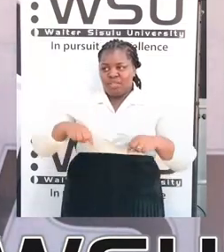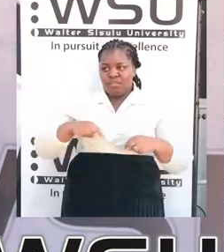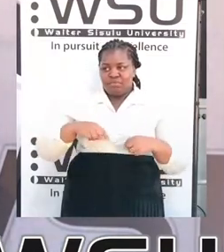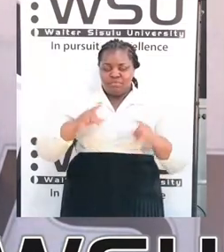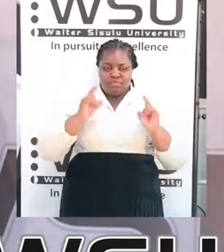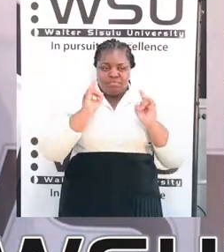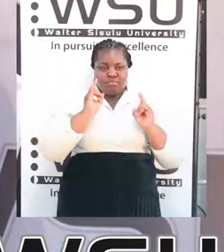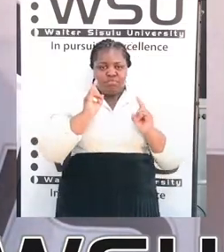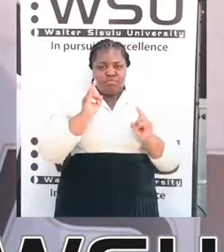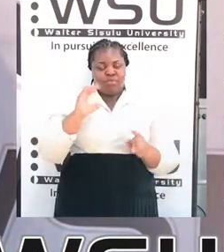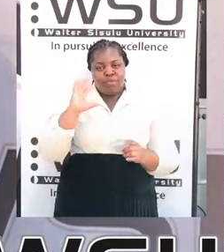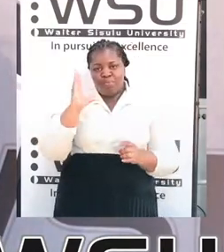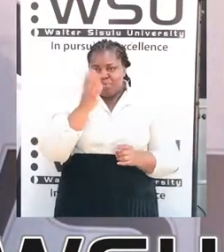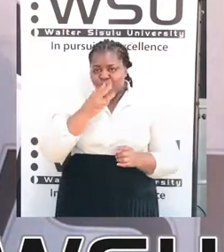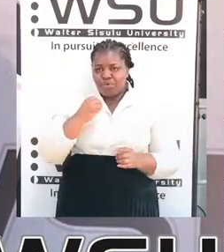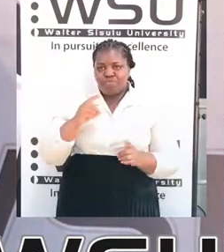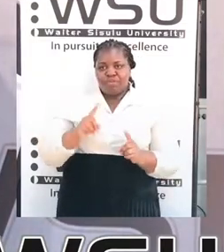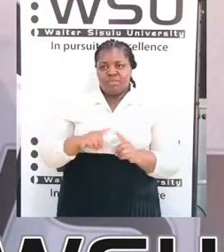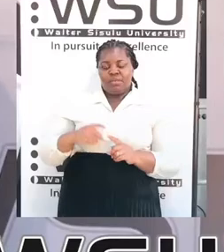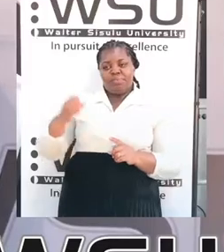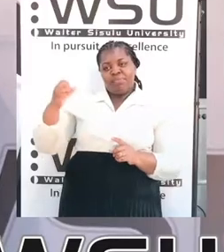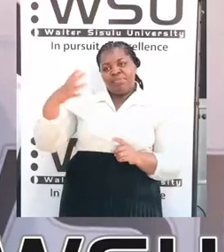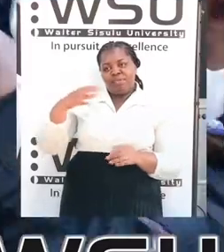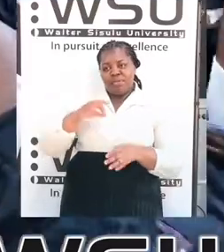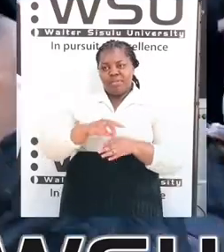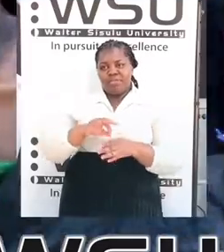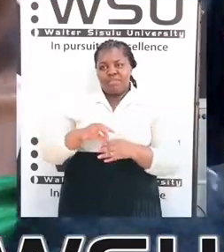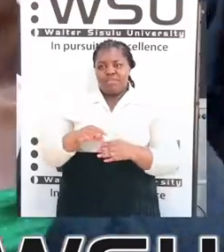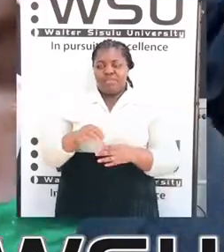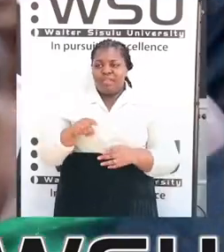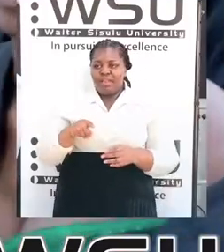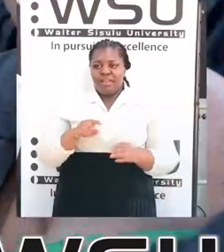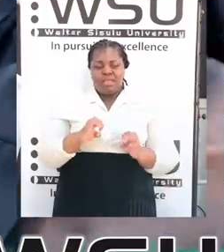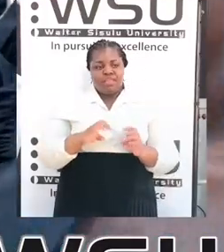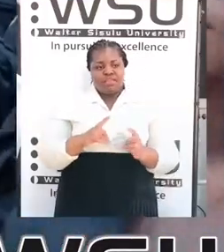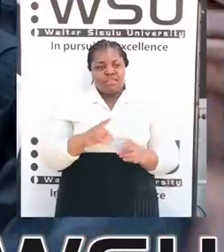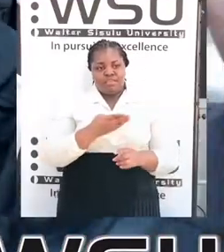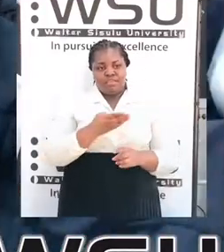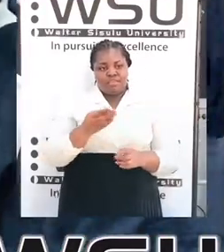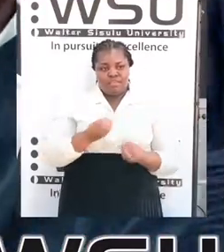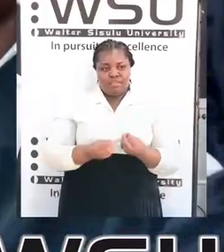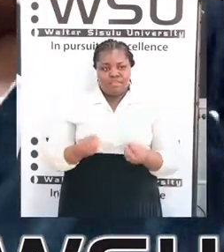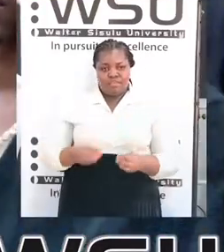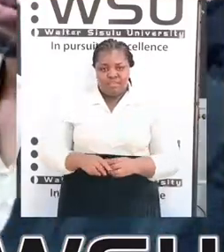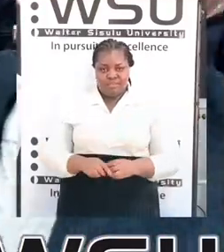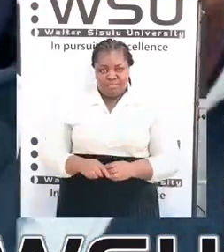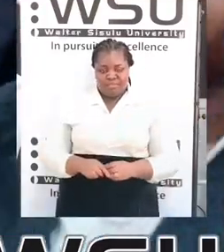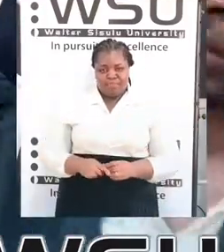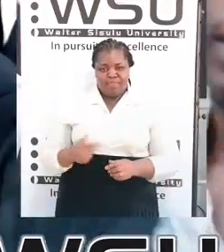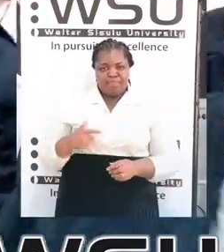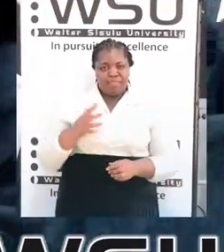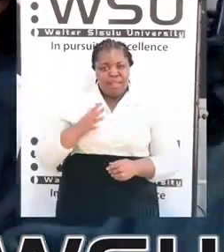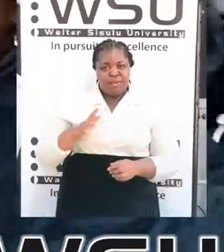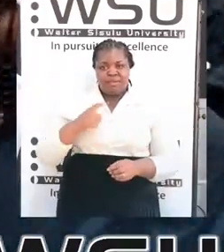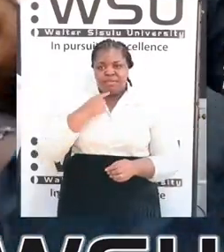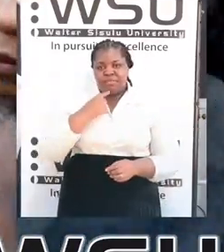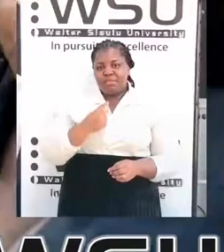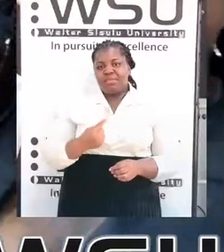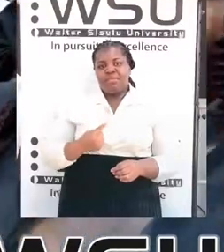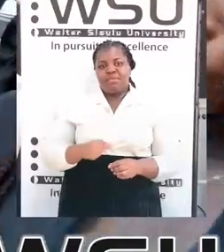bazobukela ubuhle nokukhanya okutyalwe leli ziko lemfundo ebantwaneni. Ndifuna